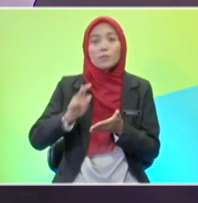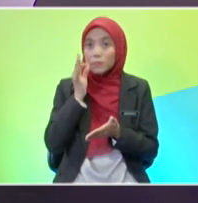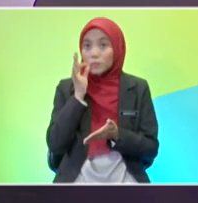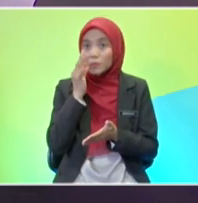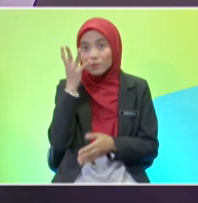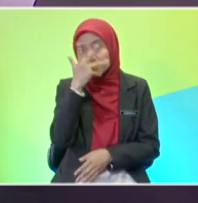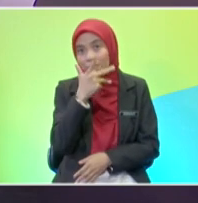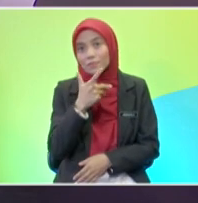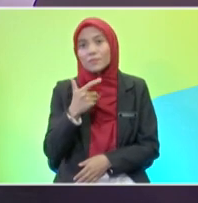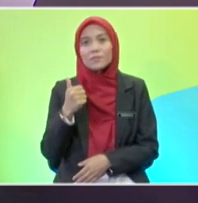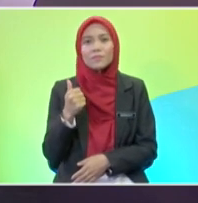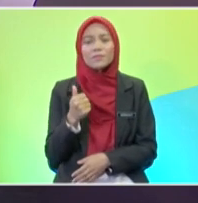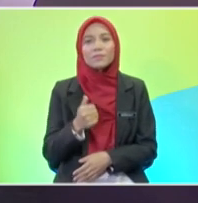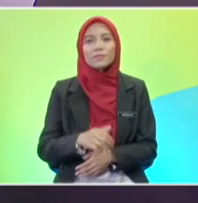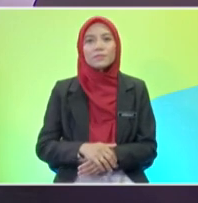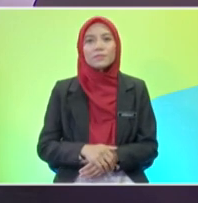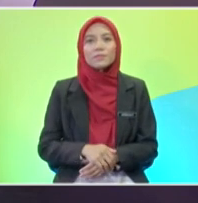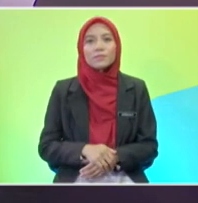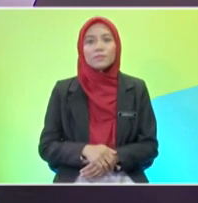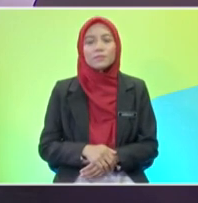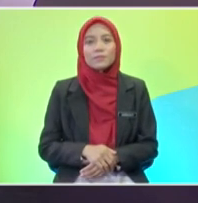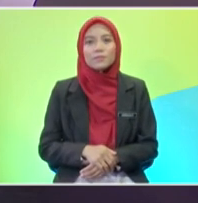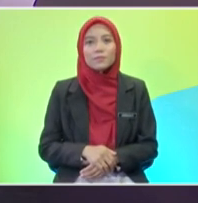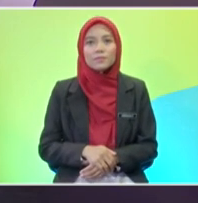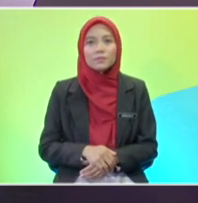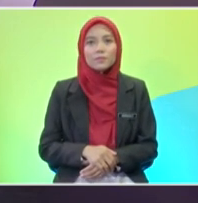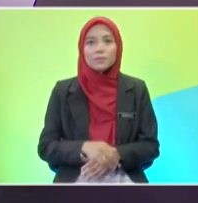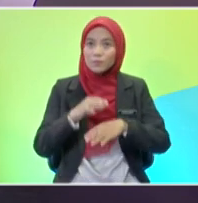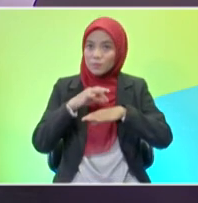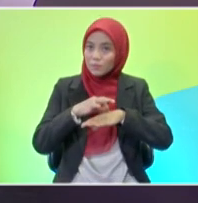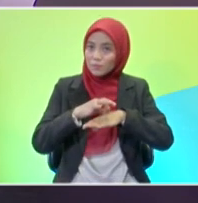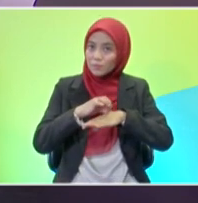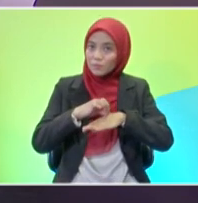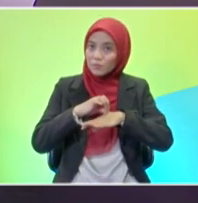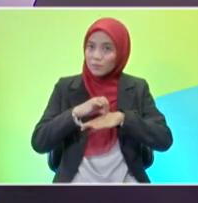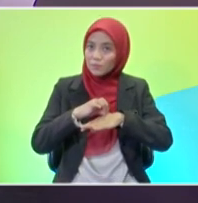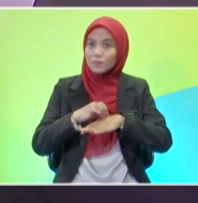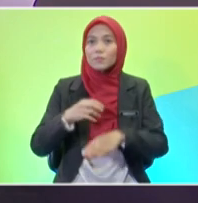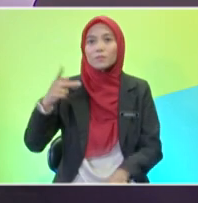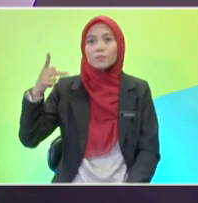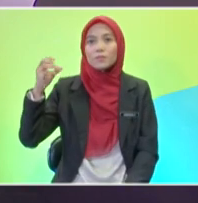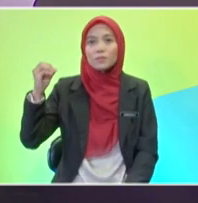yaitu kesan jalinan yang ada pada kulit buah kuku itu sendiri oke